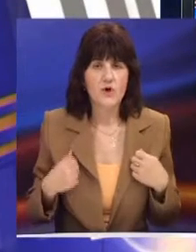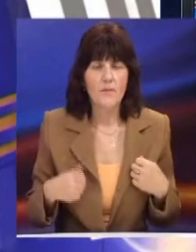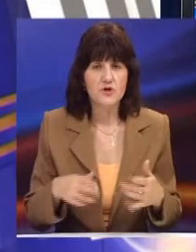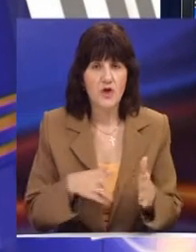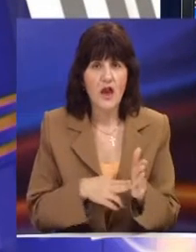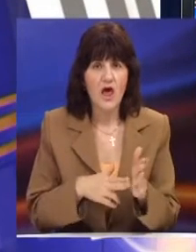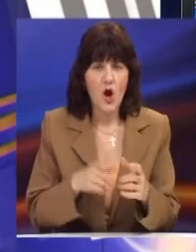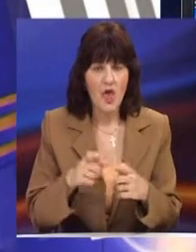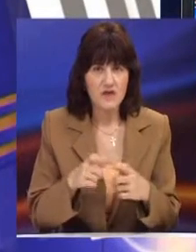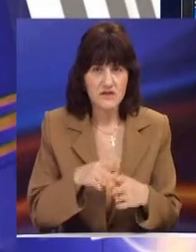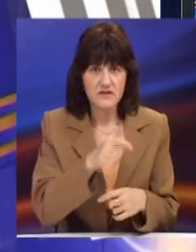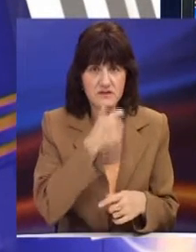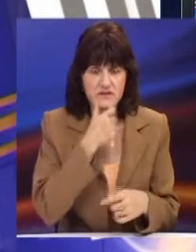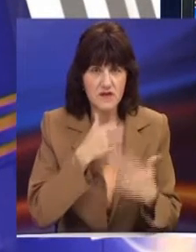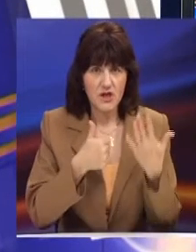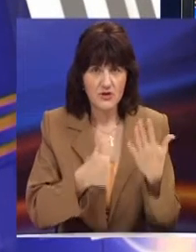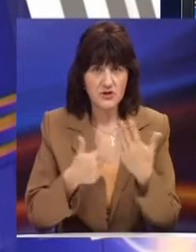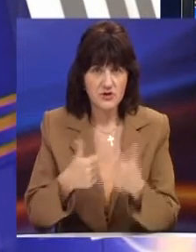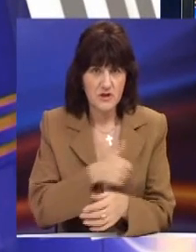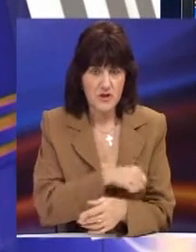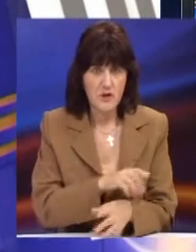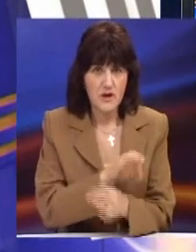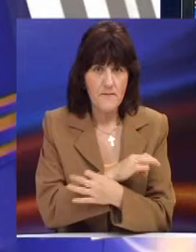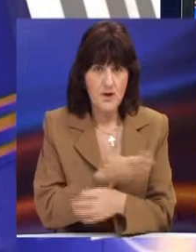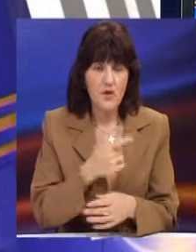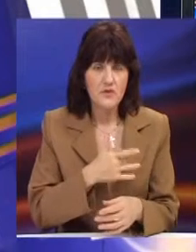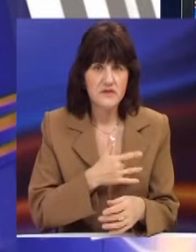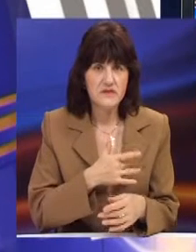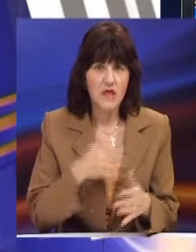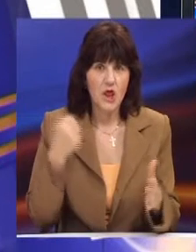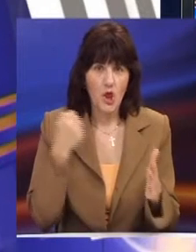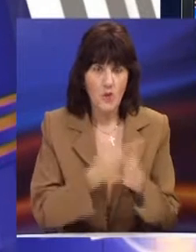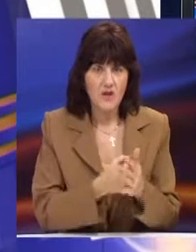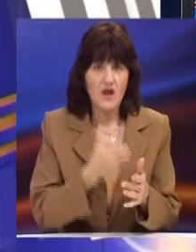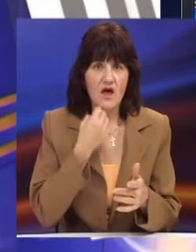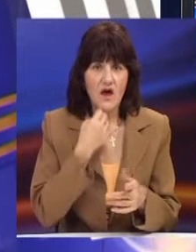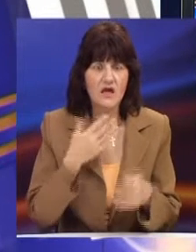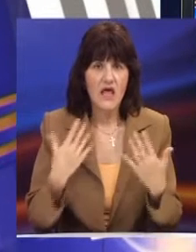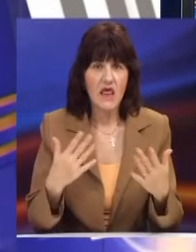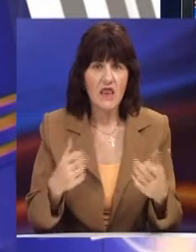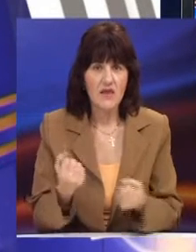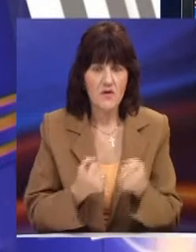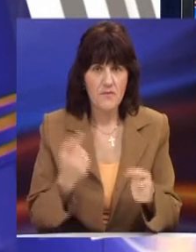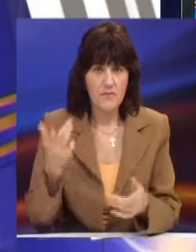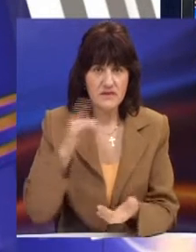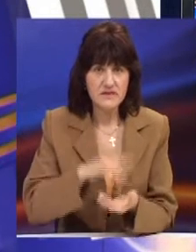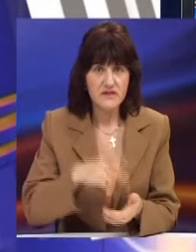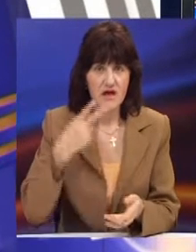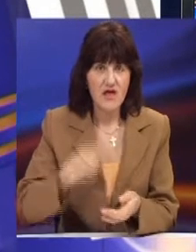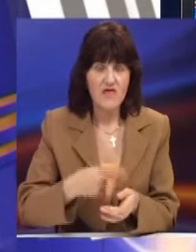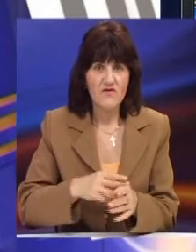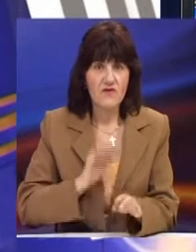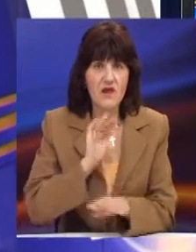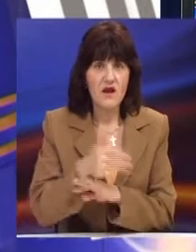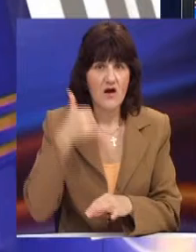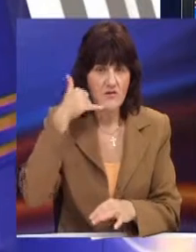Subotičanin Nikola Stantić, star 66 godina, preminuo je od srčanog udara nakon što je ekipa hitne pomoći stigla na lice mesta skoro